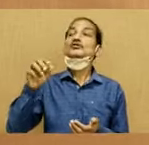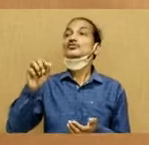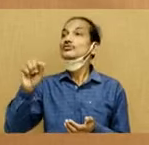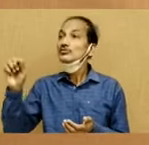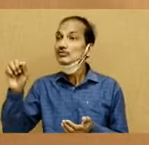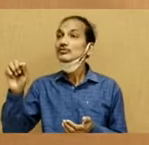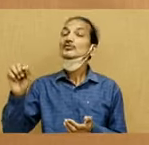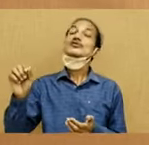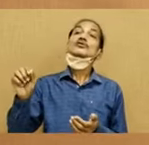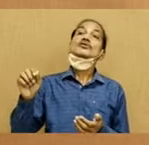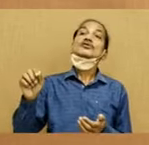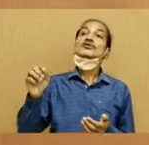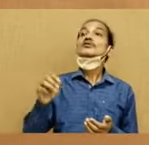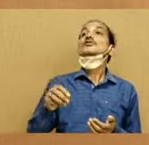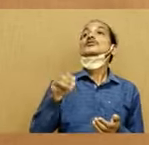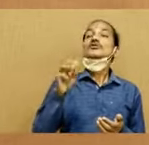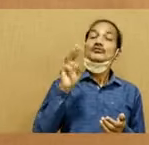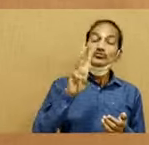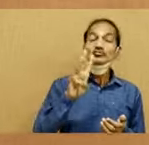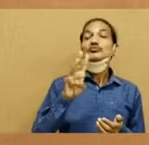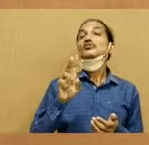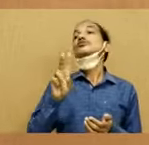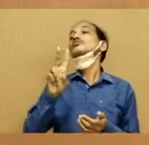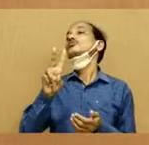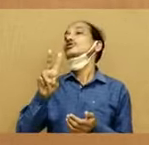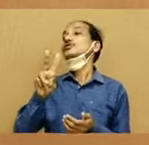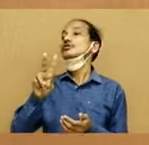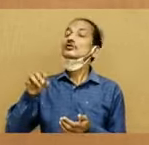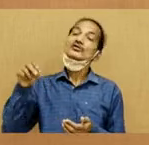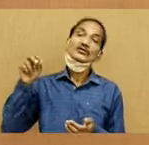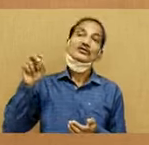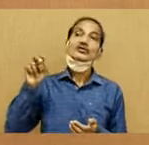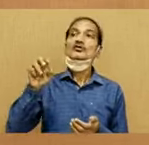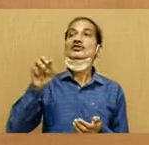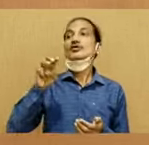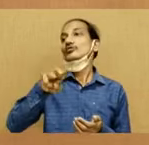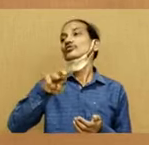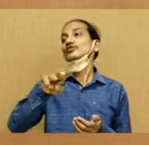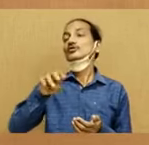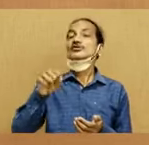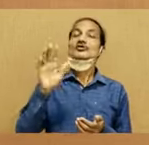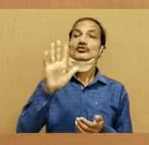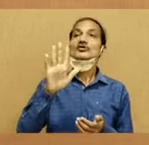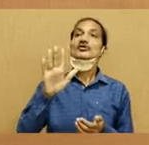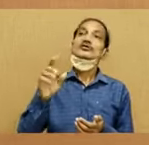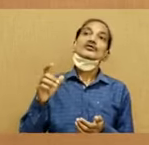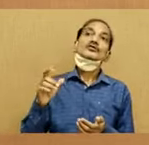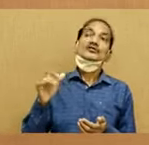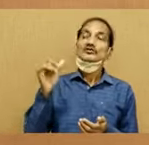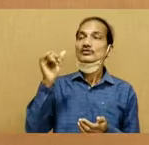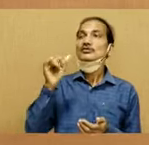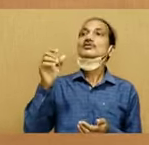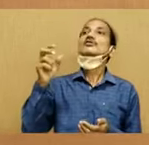2,553 ଶିବିର ଜରିଆରେ ଖାଇବା, ରହିବା ସୁବିଧା ସହିତ ଆବଶ୍ୟକ ସ୍ୱାସ୍ଥ୍ୟସେବା ଯୋଗାଇ ଦିଆଯାଇଛି।